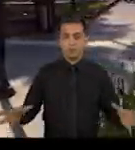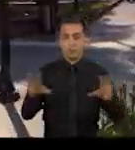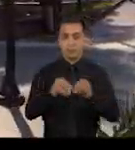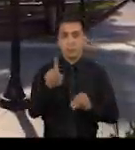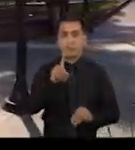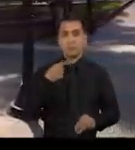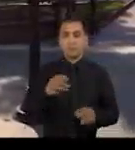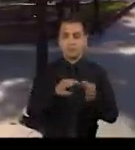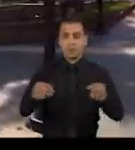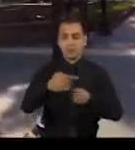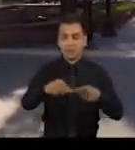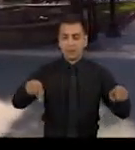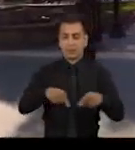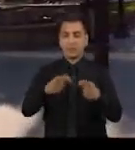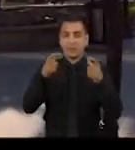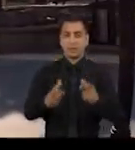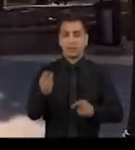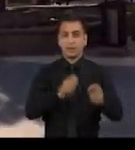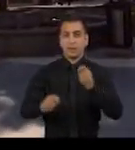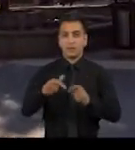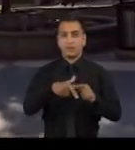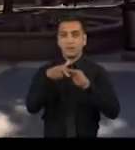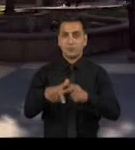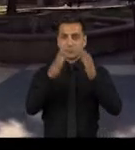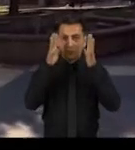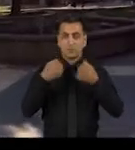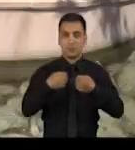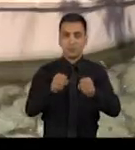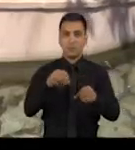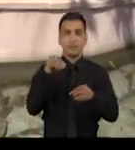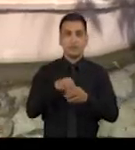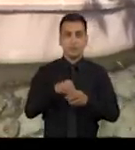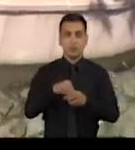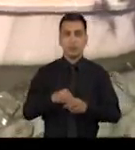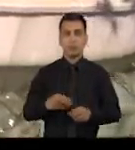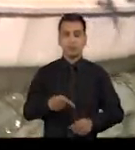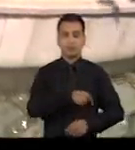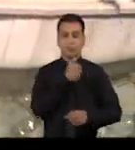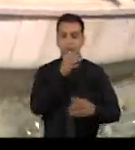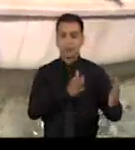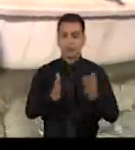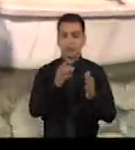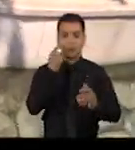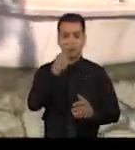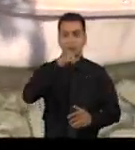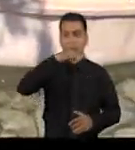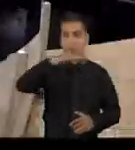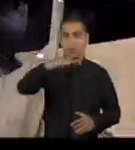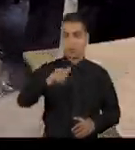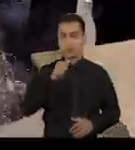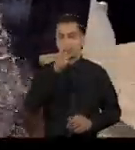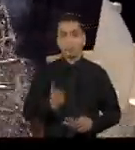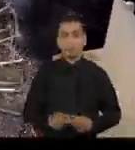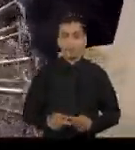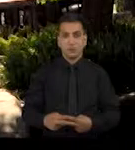Toplam 10.000 metrekarelik alanda yapılan Fevziye Camii Parkı, içinde doğal dere görüntüsünde göl,